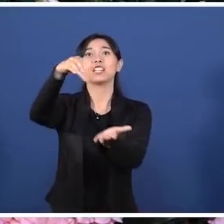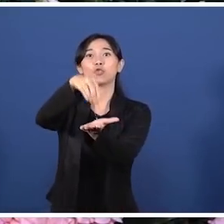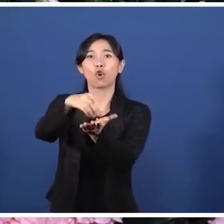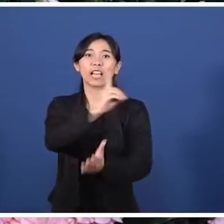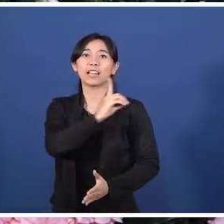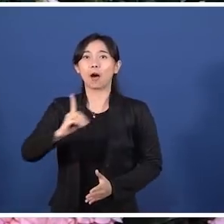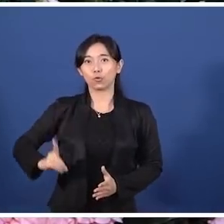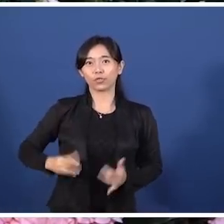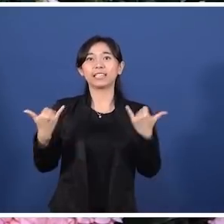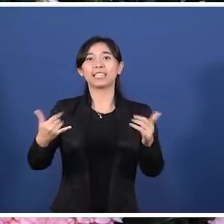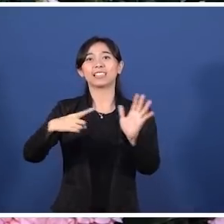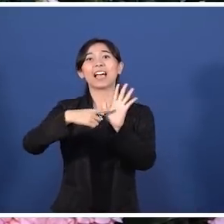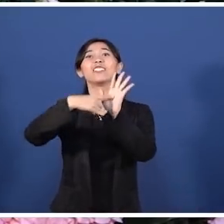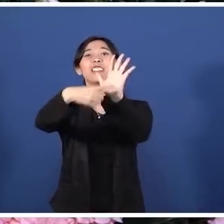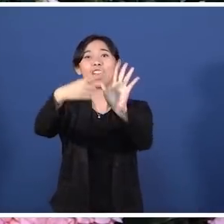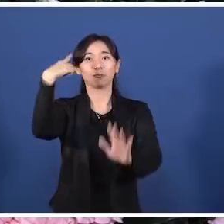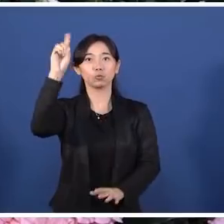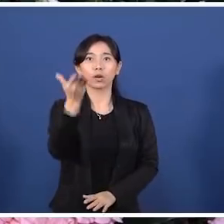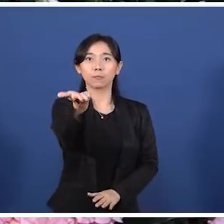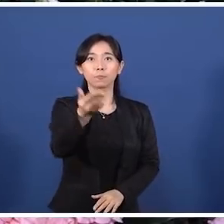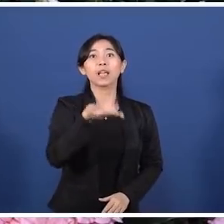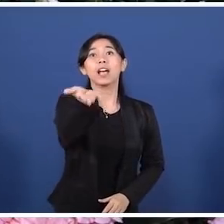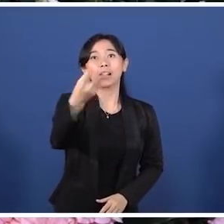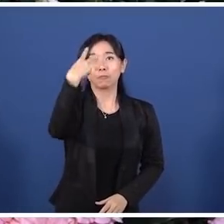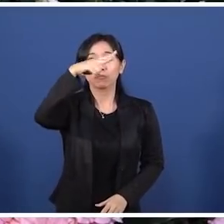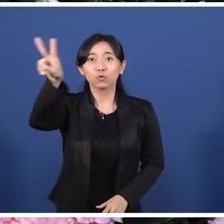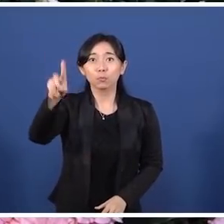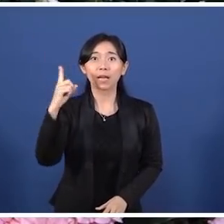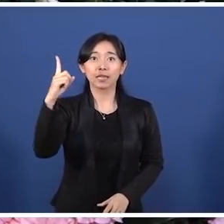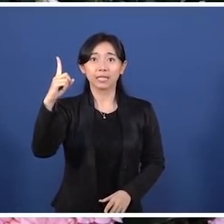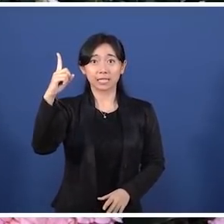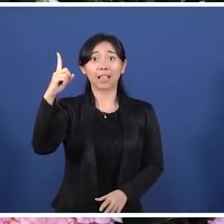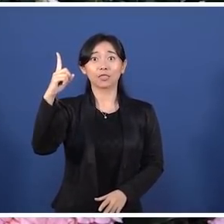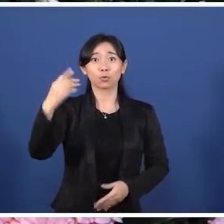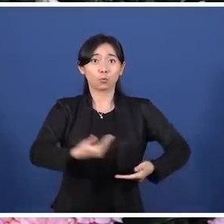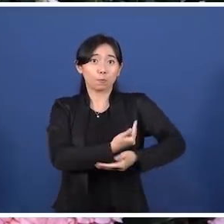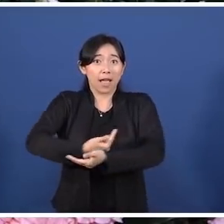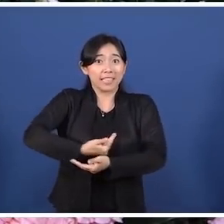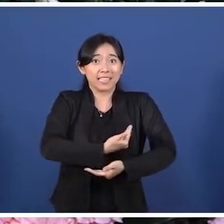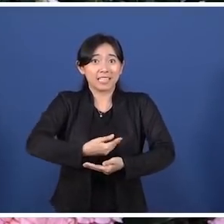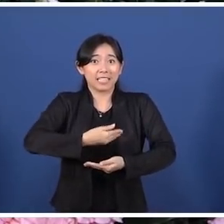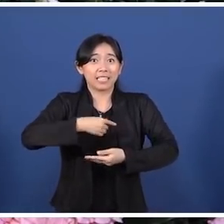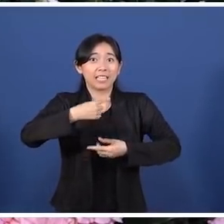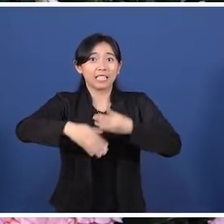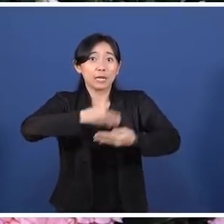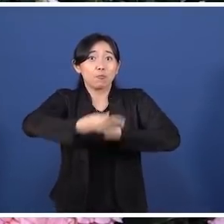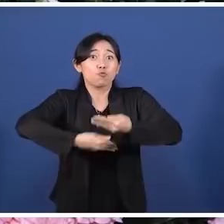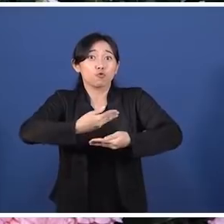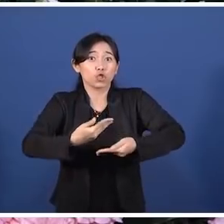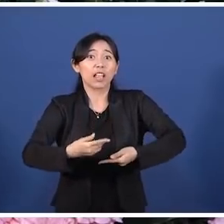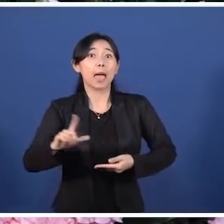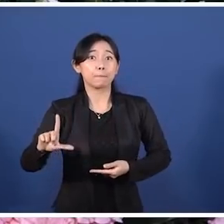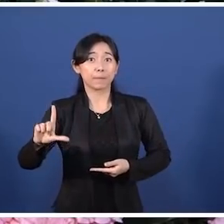inilah tandanya bagimu, kamu akan menjumpai seorang bayi dibungkus dengan lampin dan terbaring di dalam